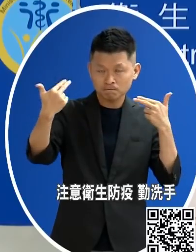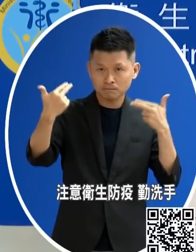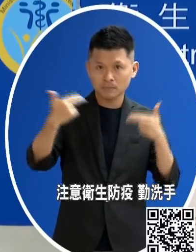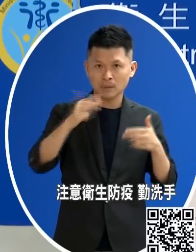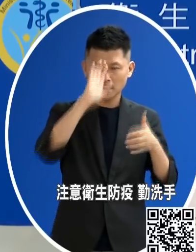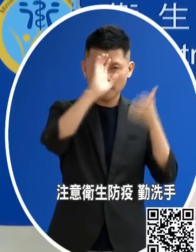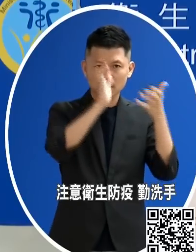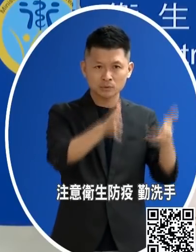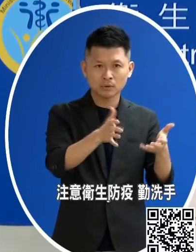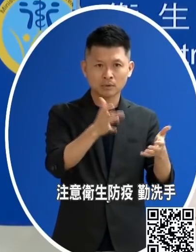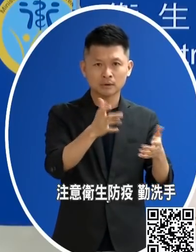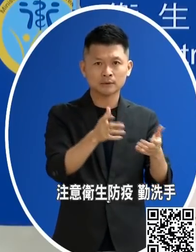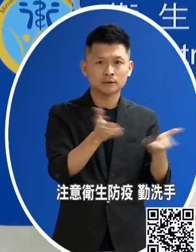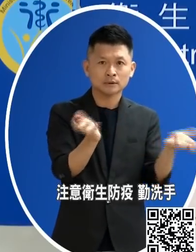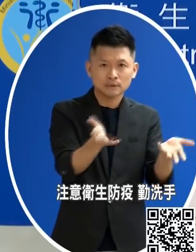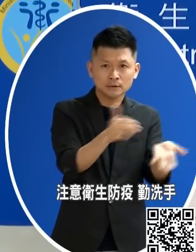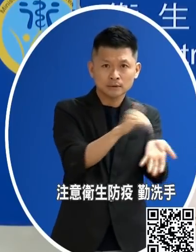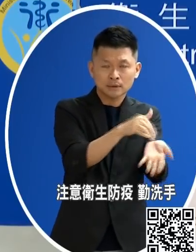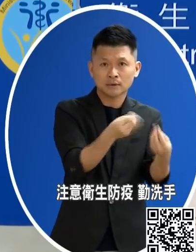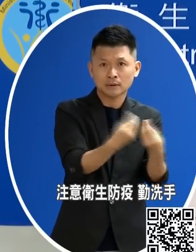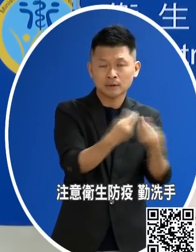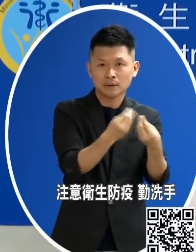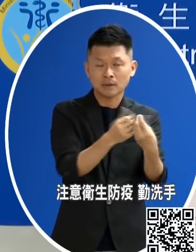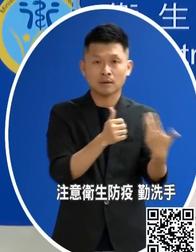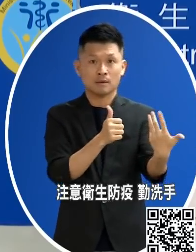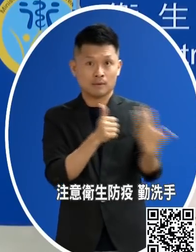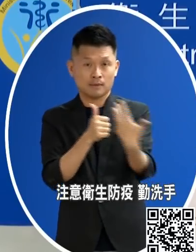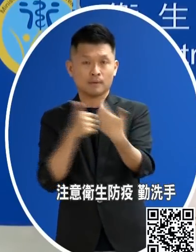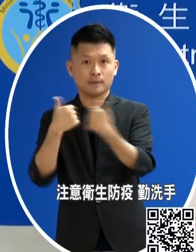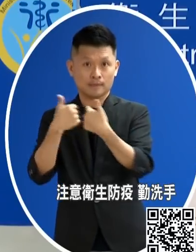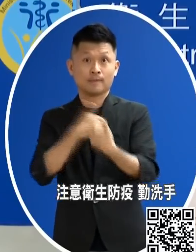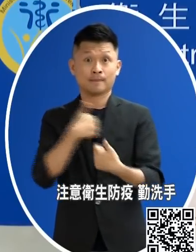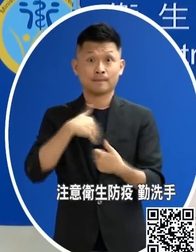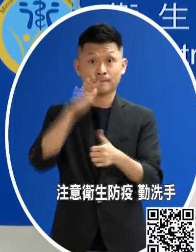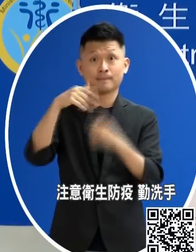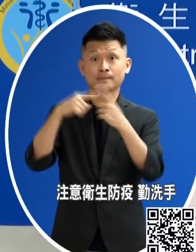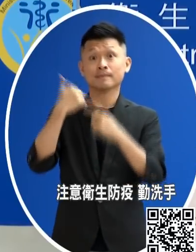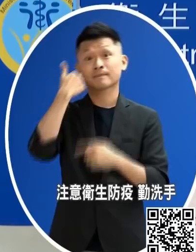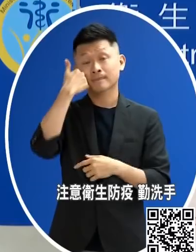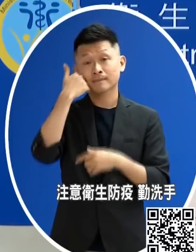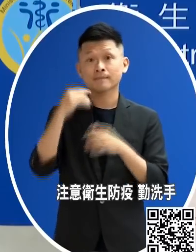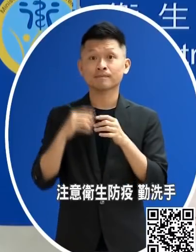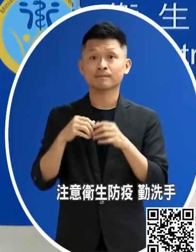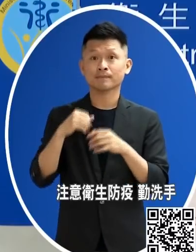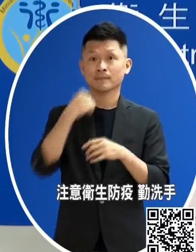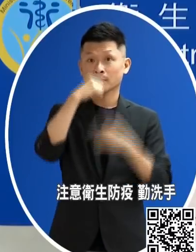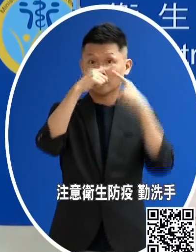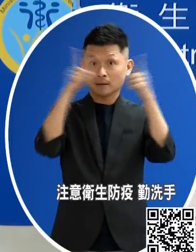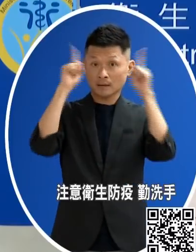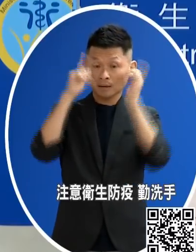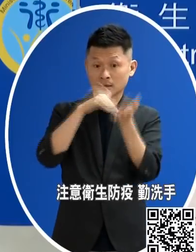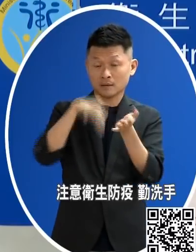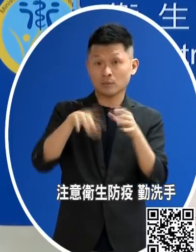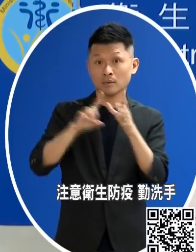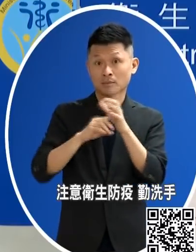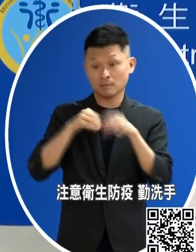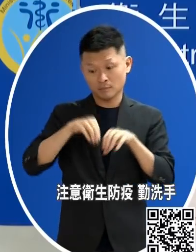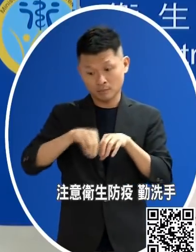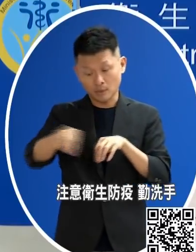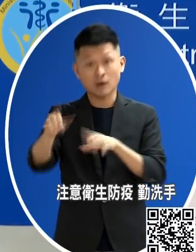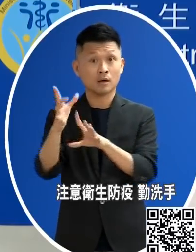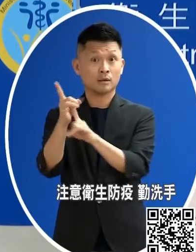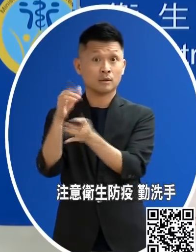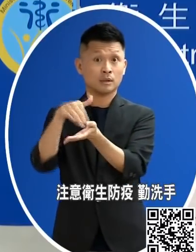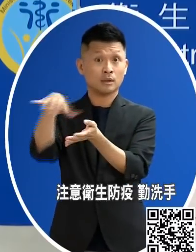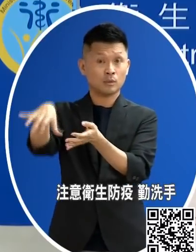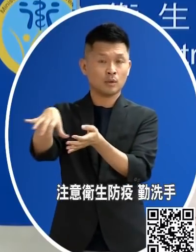病例咨询的一个会议。那这个召集人是我们台大医院的新竹台大分院的余中仁院长，他